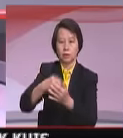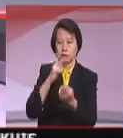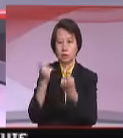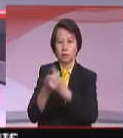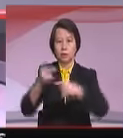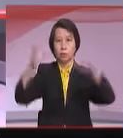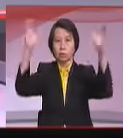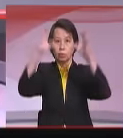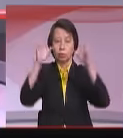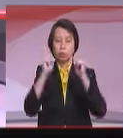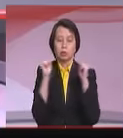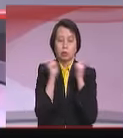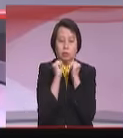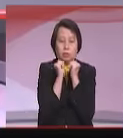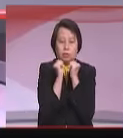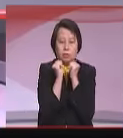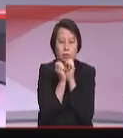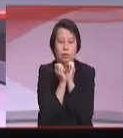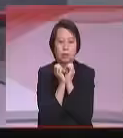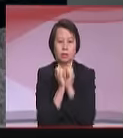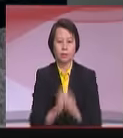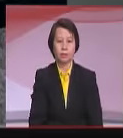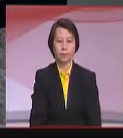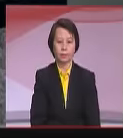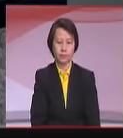keadaan cuaca yang sejuk.